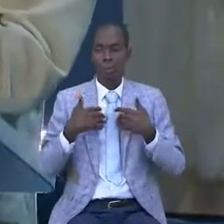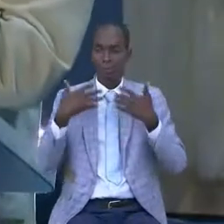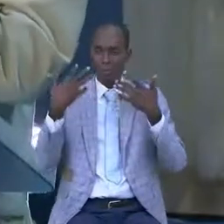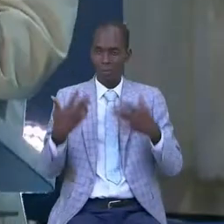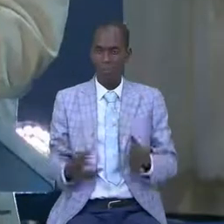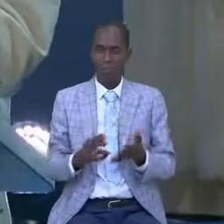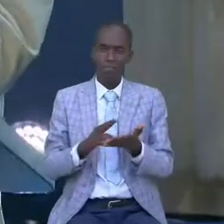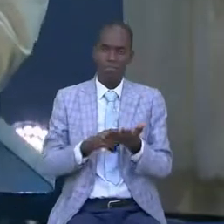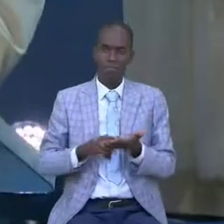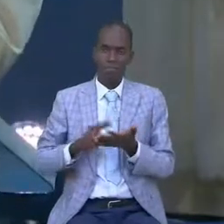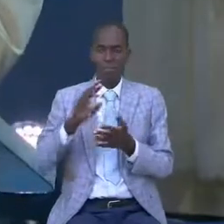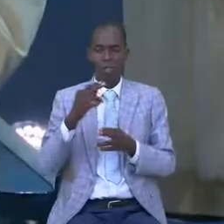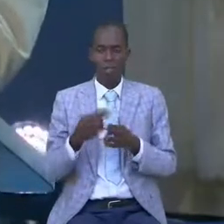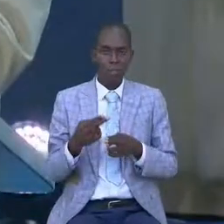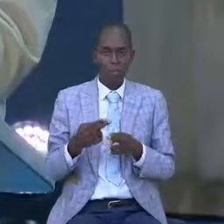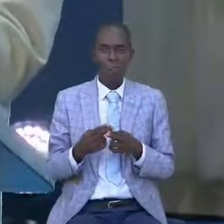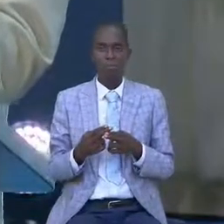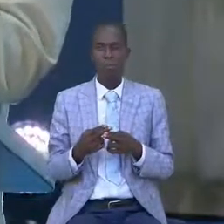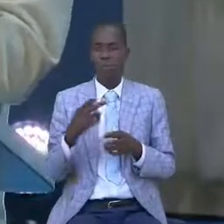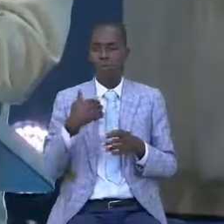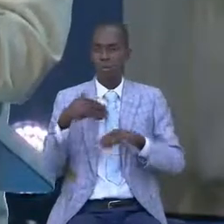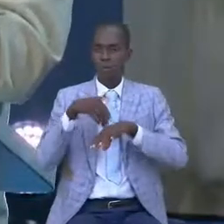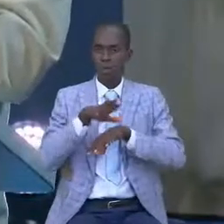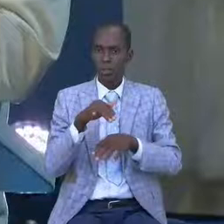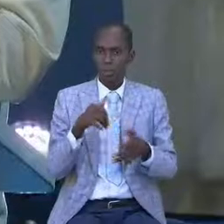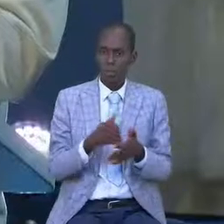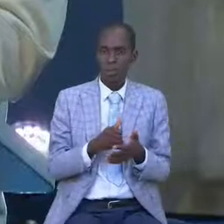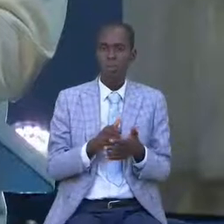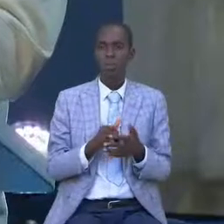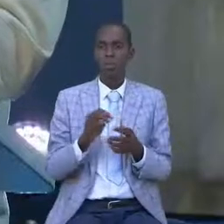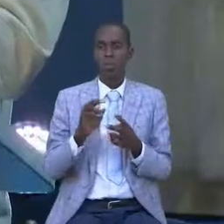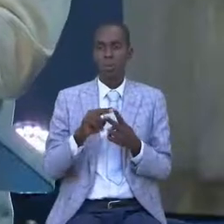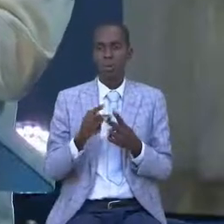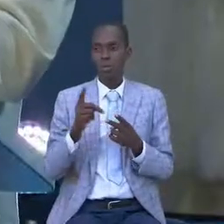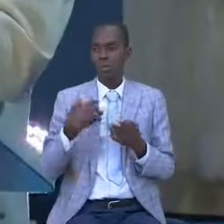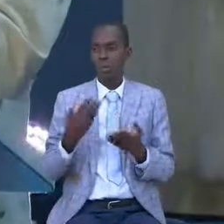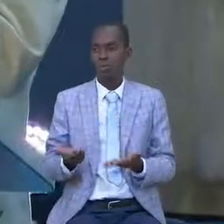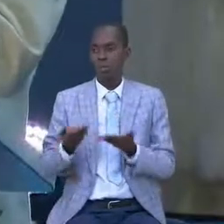Conseillers sont toujours à l'œuvre.